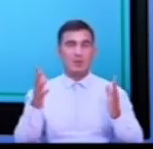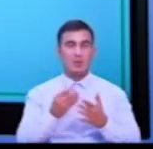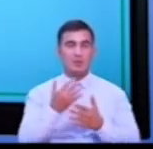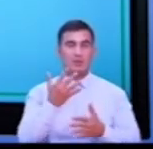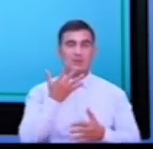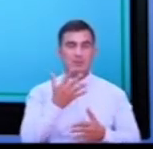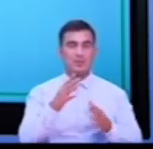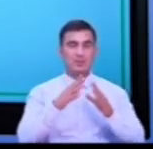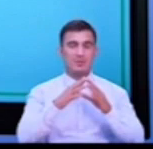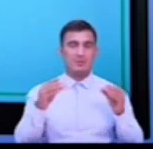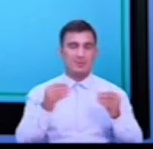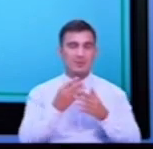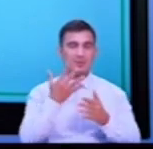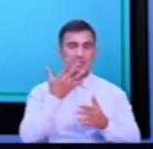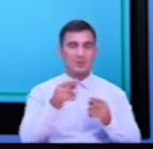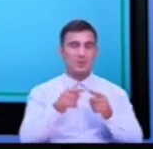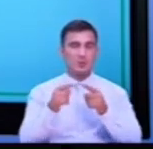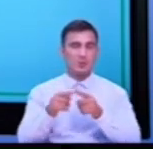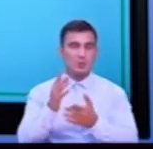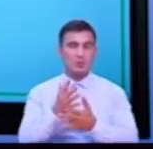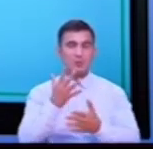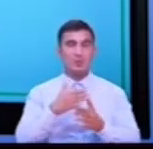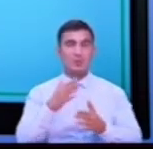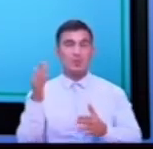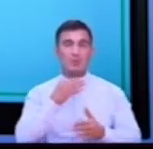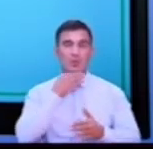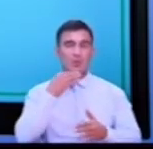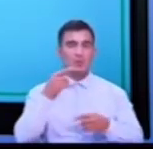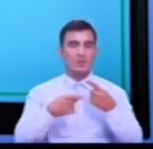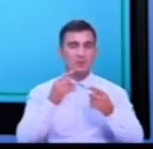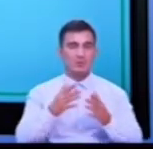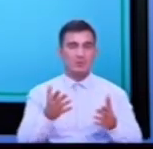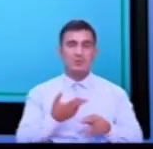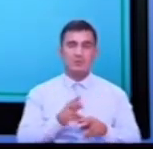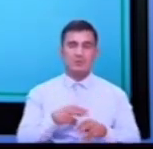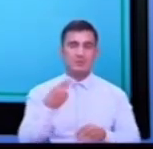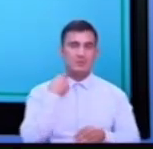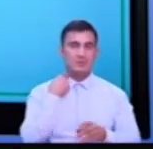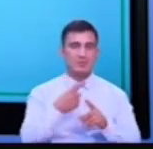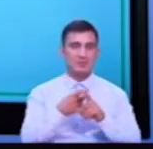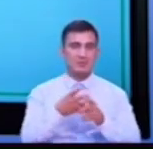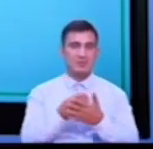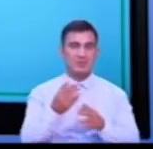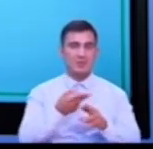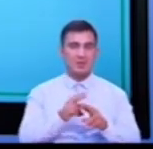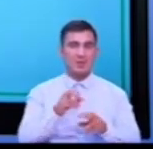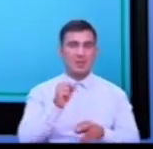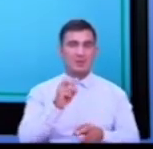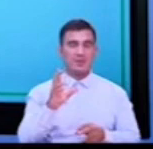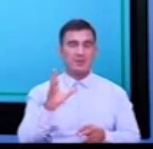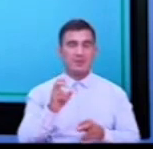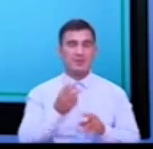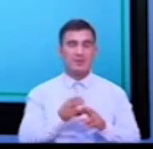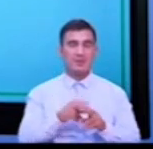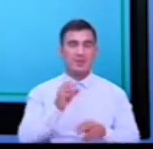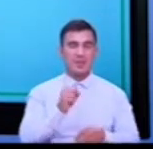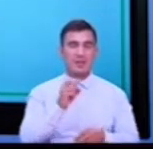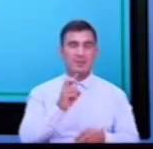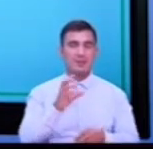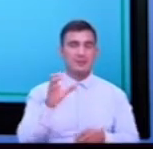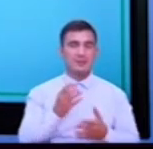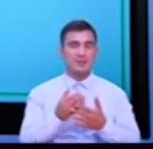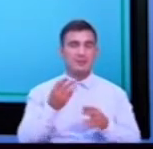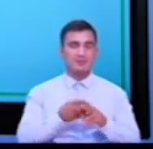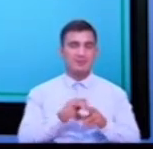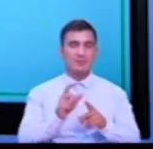5 burchak va hokazo shunday nomlashimiz mumkin. Ularni faqat mana lotin harflarida bosh harflar bilan belgilangan A, B, C